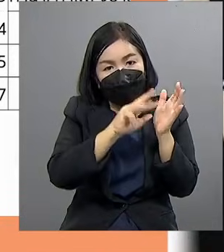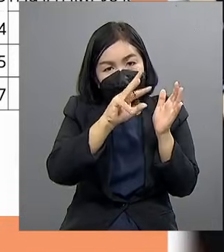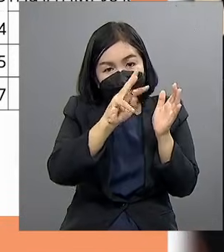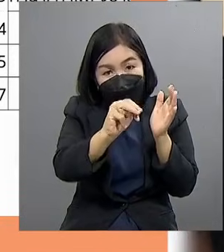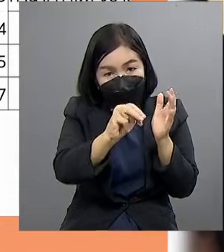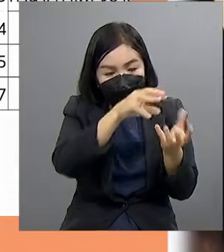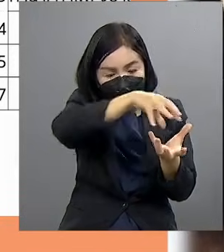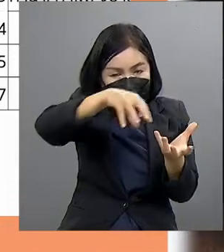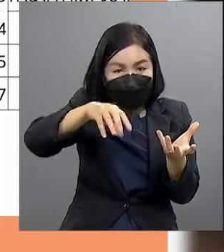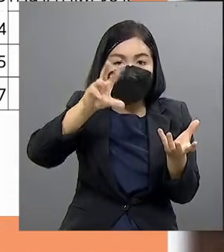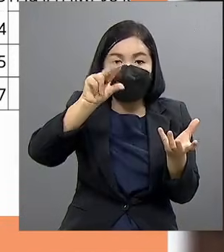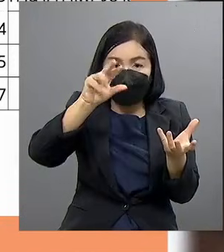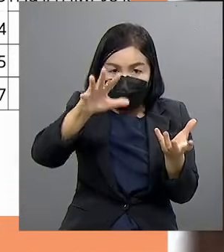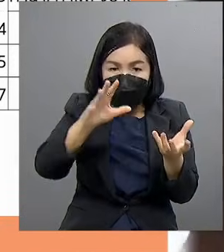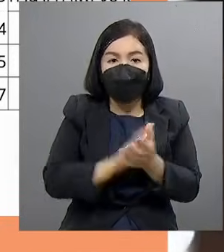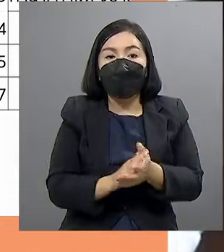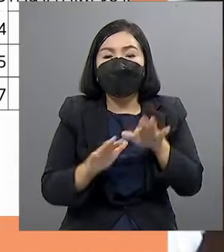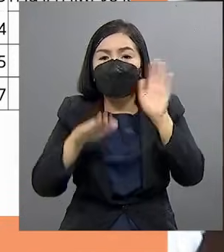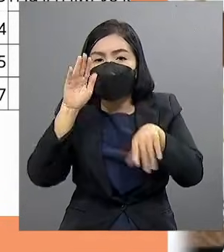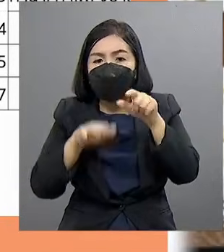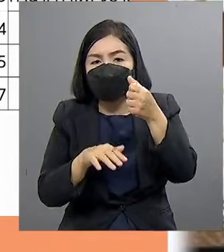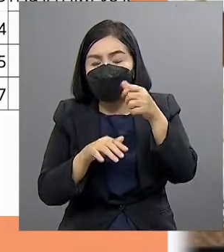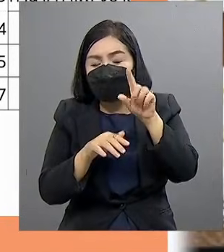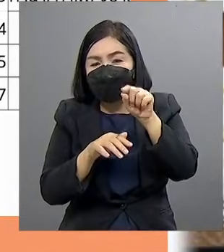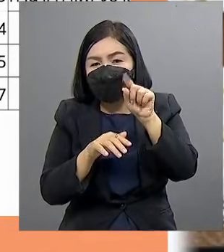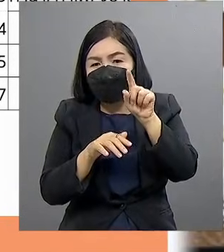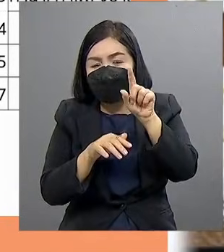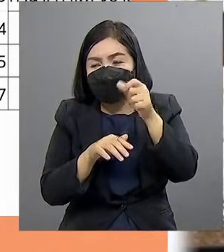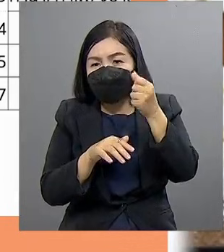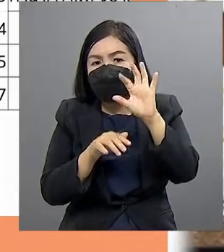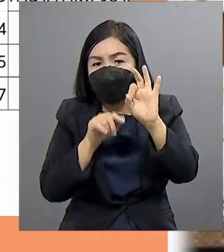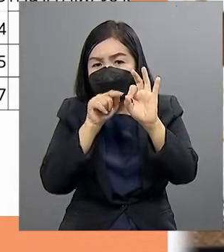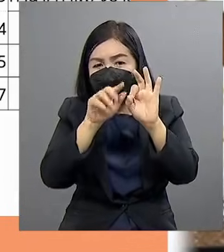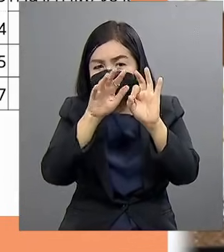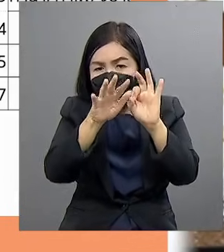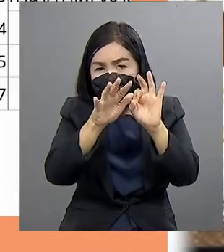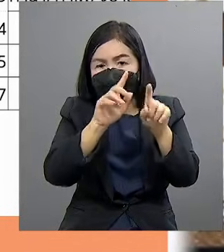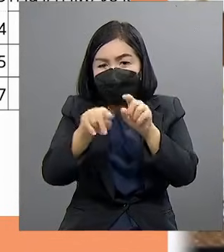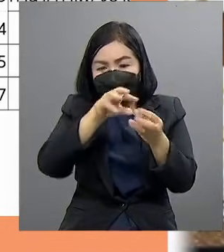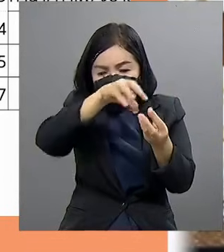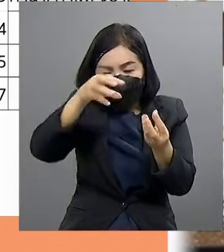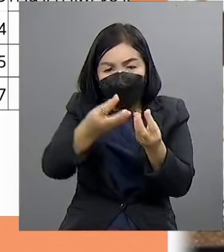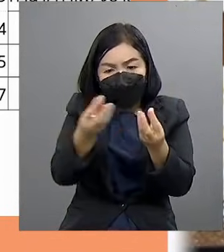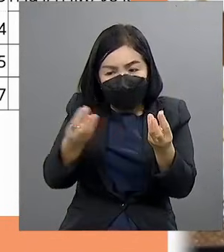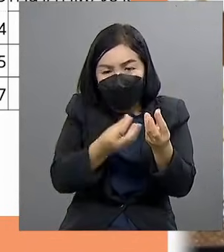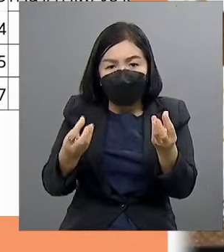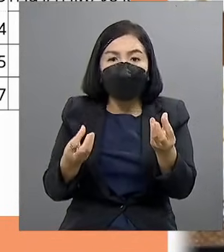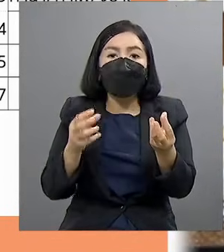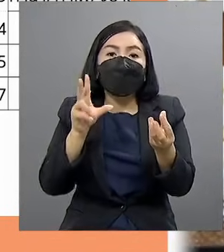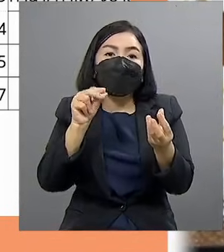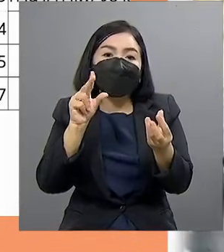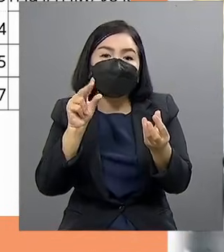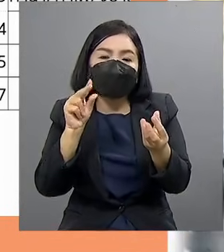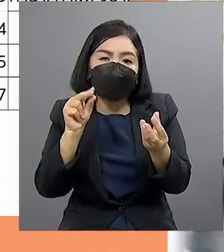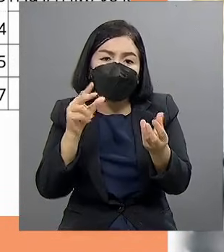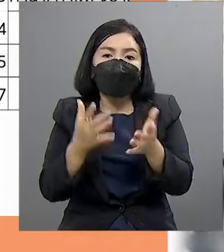น19.5 กรัมเนี่ยก็จะได้ประมาณ36ก้อนนะครับซึ่งมันต่างกันไม่เยอะนะครับเพราะนั้นลองปั้นที่19กรั